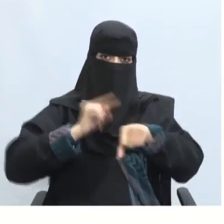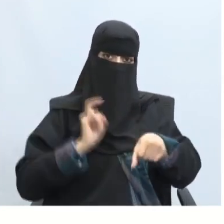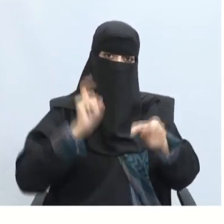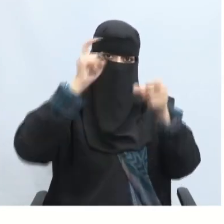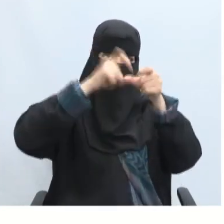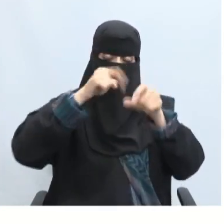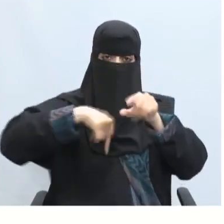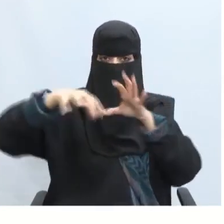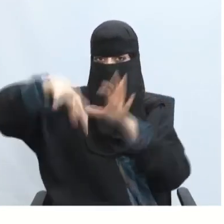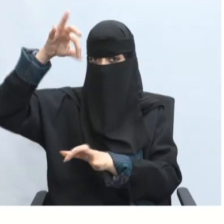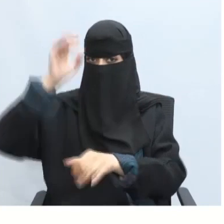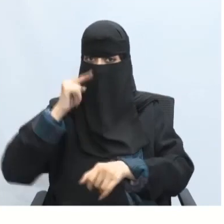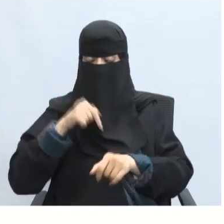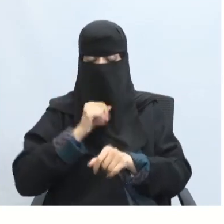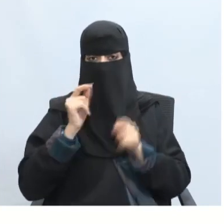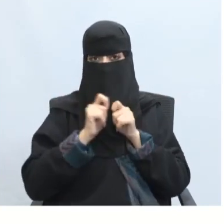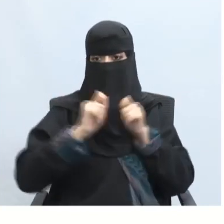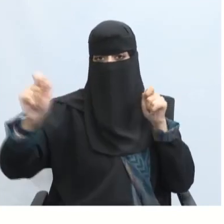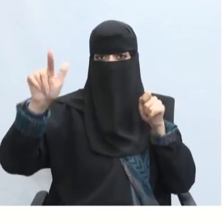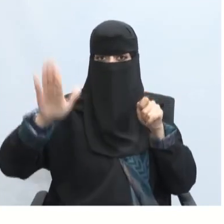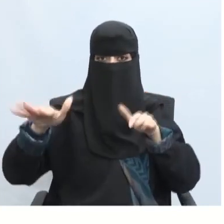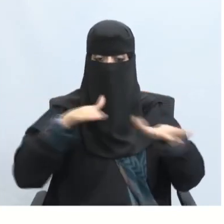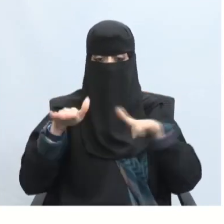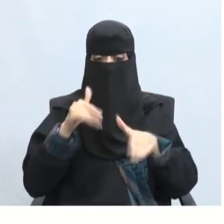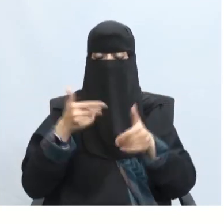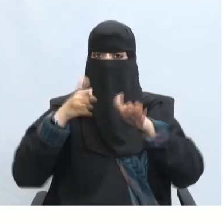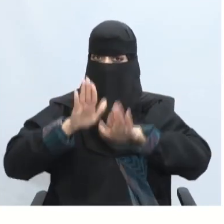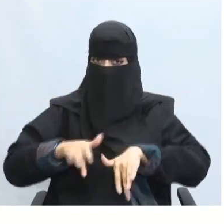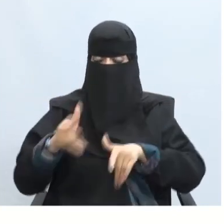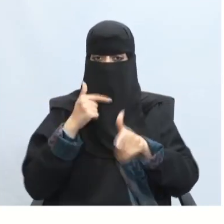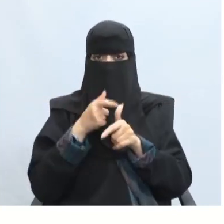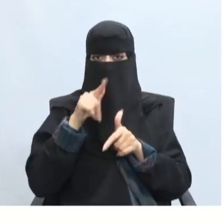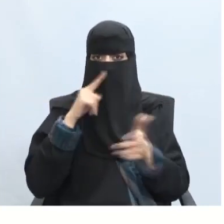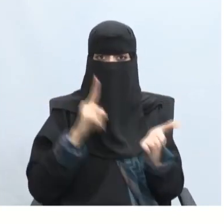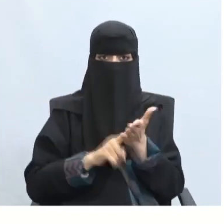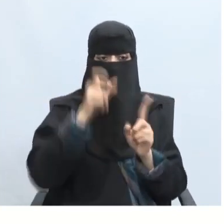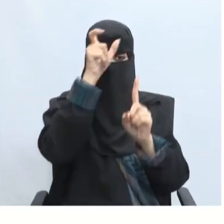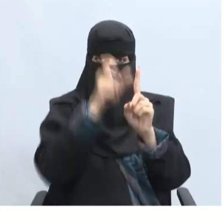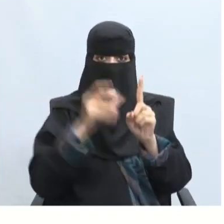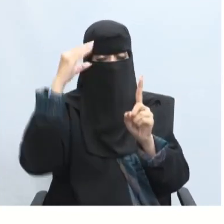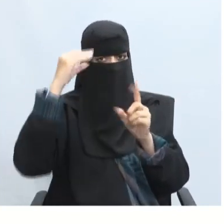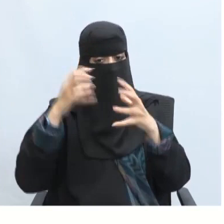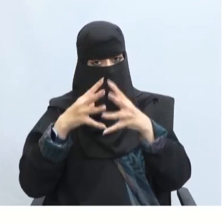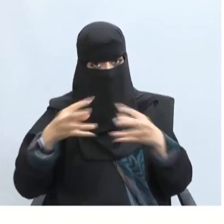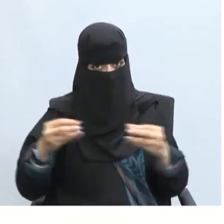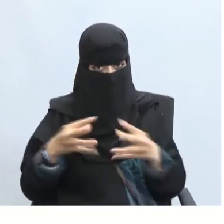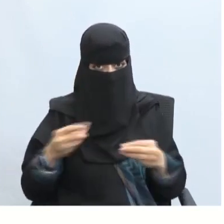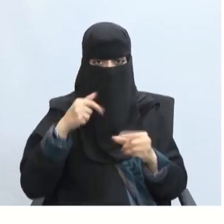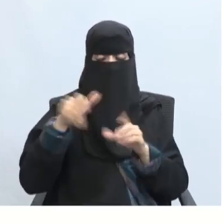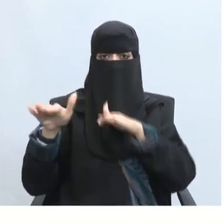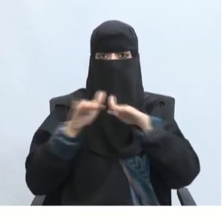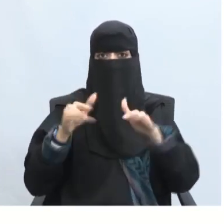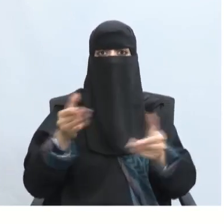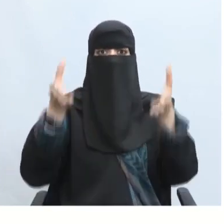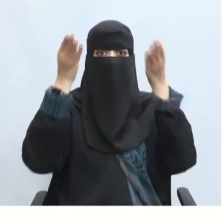ثم استخراج بعد الزلزال وذكرنا ايضا بان العلماء يحلل علماء الزلازل